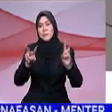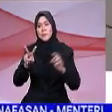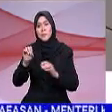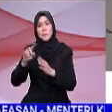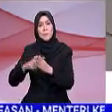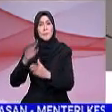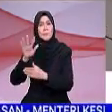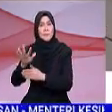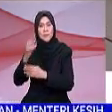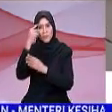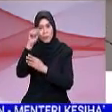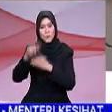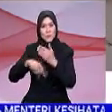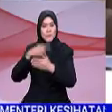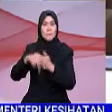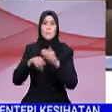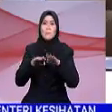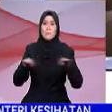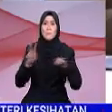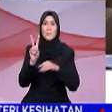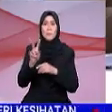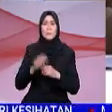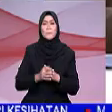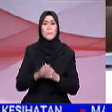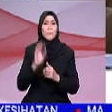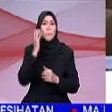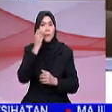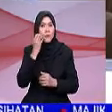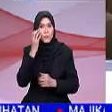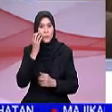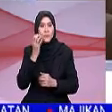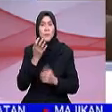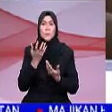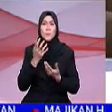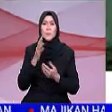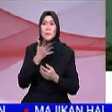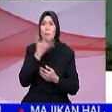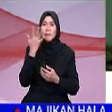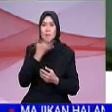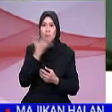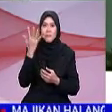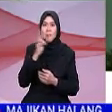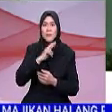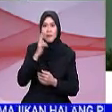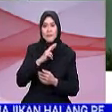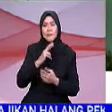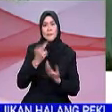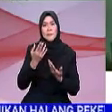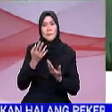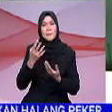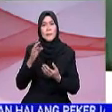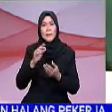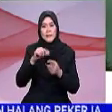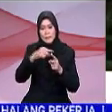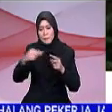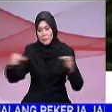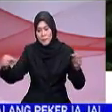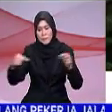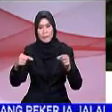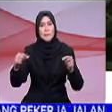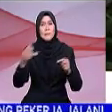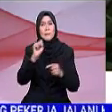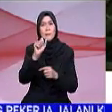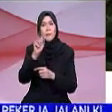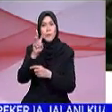fasa kedua. Antaranya seperti tomato, cili merah, kubis bulat import, kacang panjang, sawi